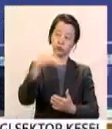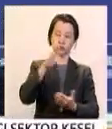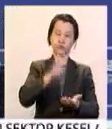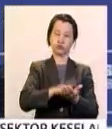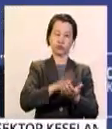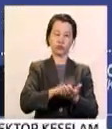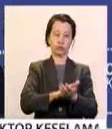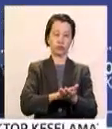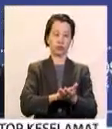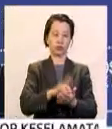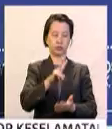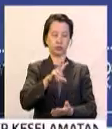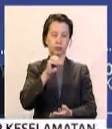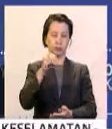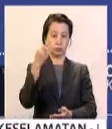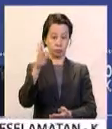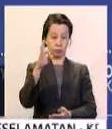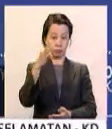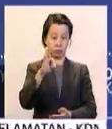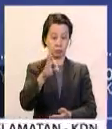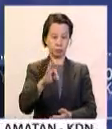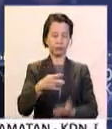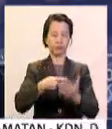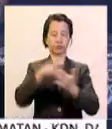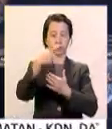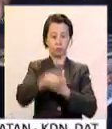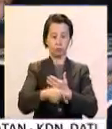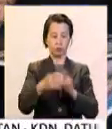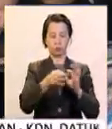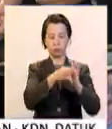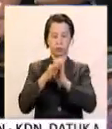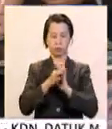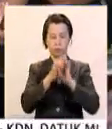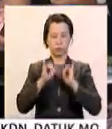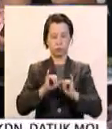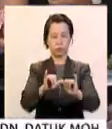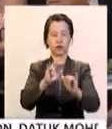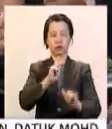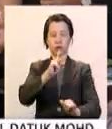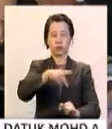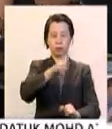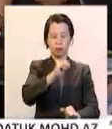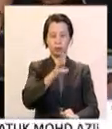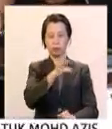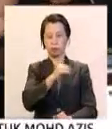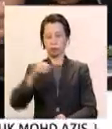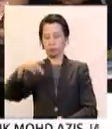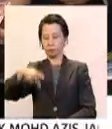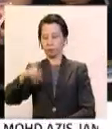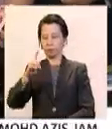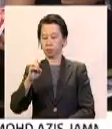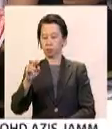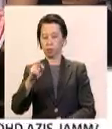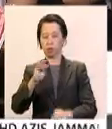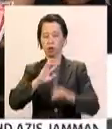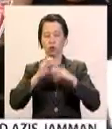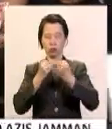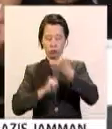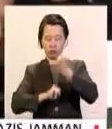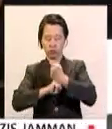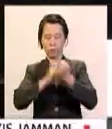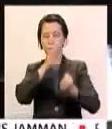Peringkat Kebangsaan 2019. Program ini merupakan kerjasama berterusan KPM dan PDRM, Kumpulan Sokongan Ibu